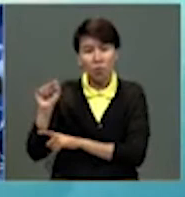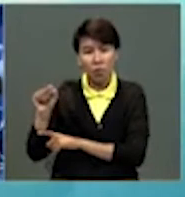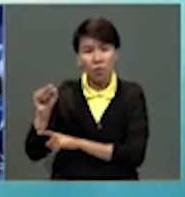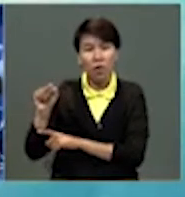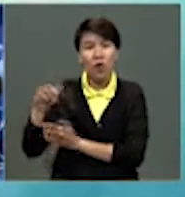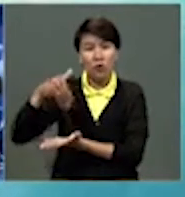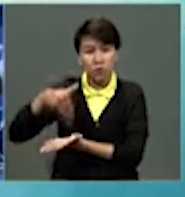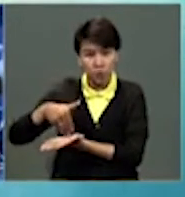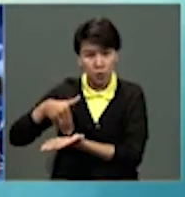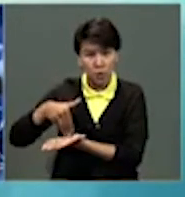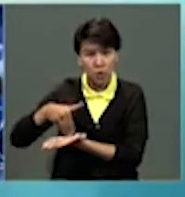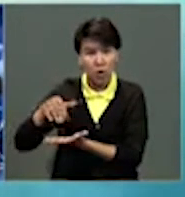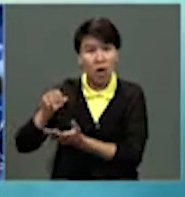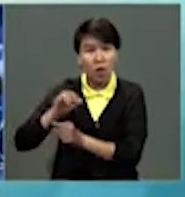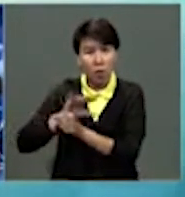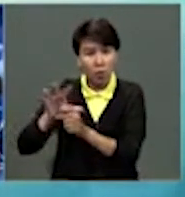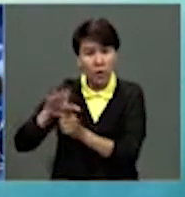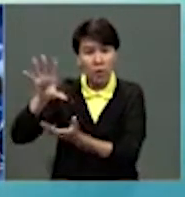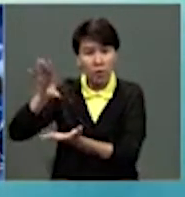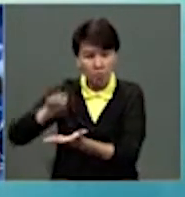นะครับของทางศูนย์ข้อมูลโควิช 19